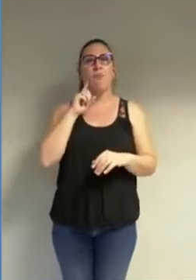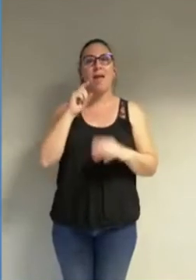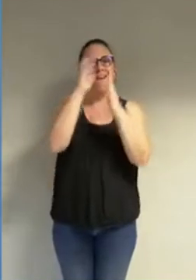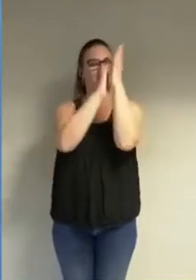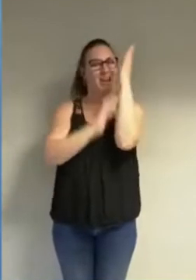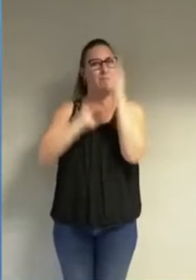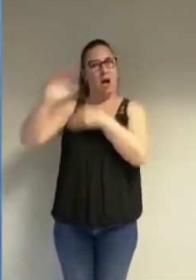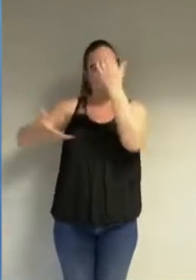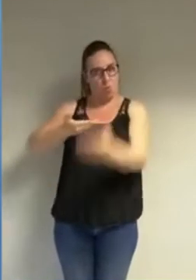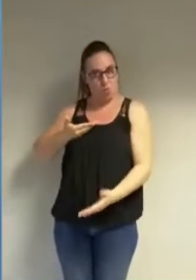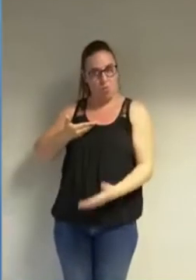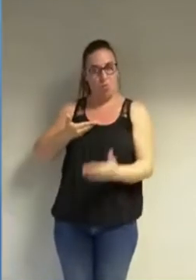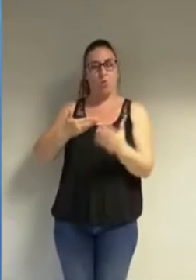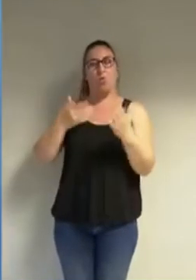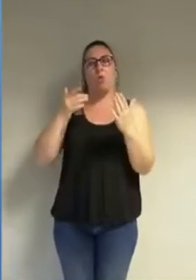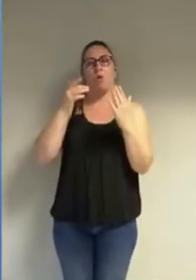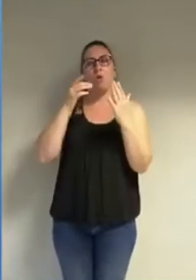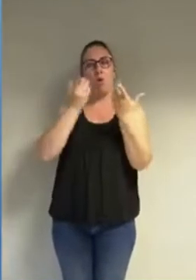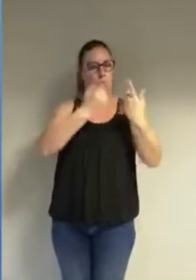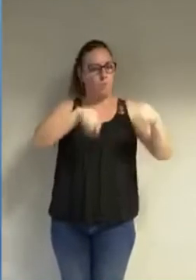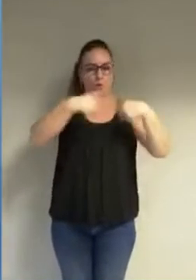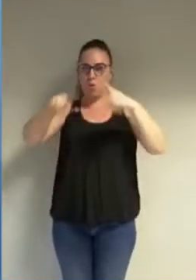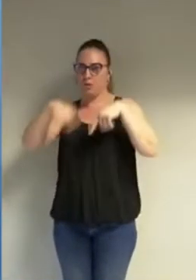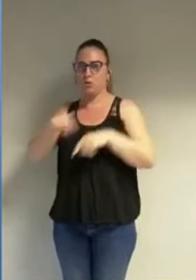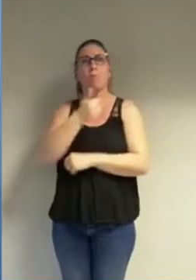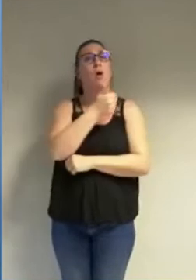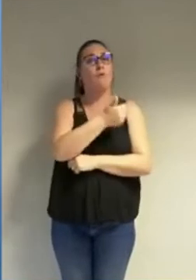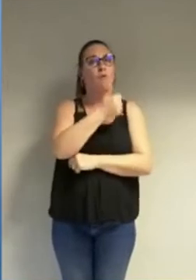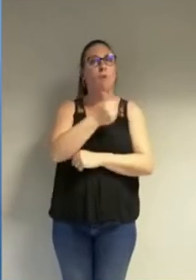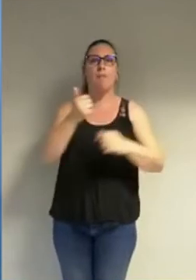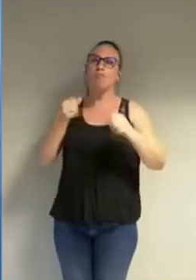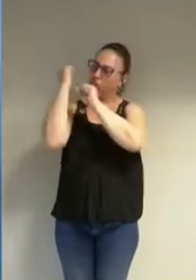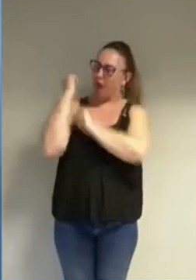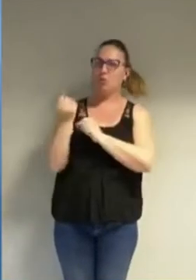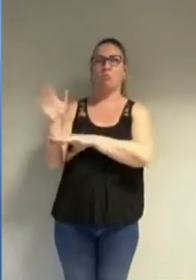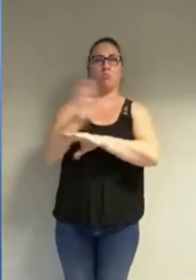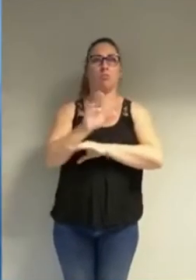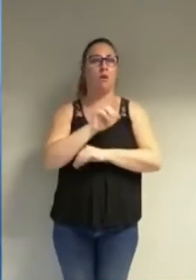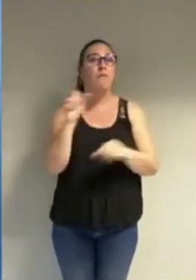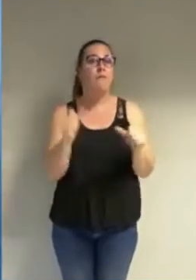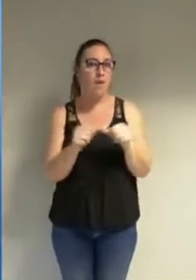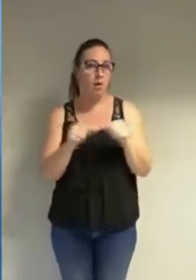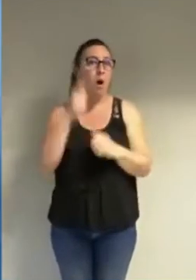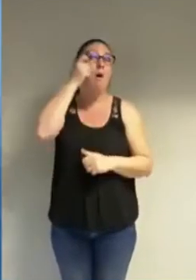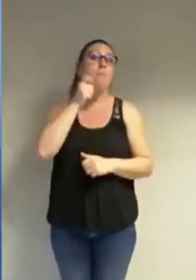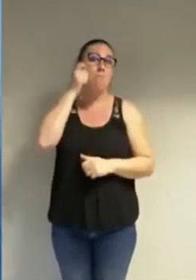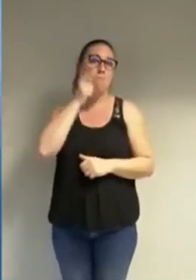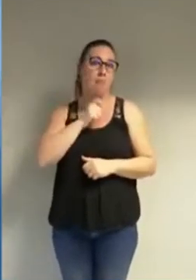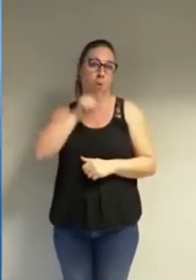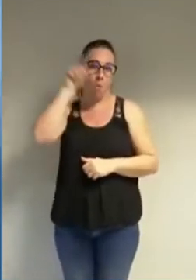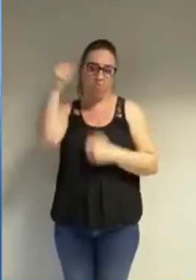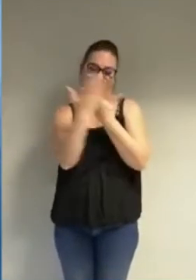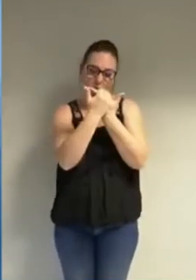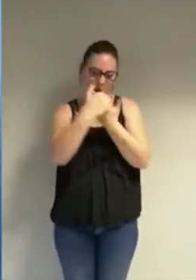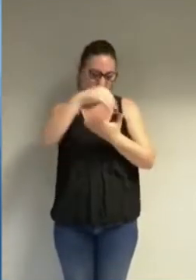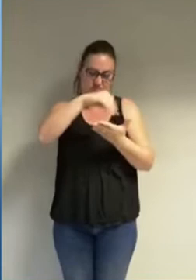délibérations pour les commissions, au lieu d'assumer votre décision, vous avez écrit une lettre à Emmanuel Macron, un salmigondi, il faut dire les